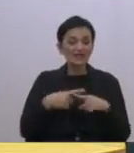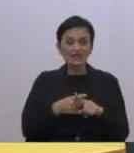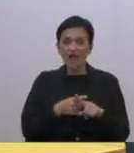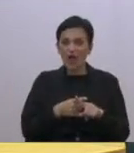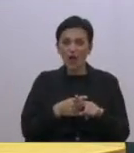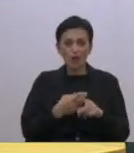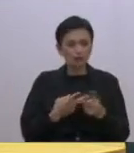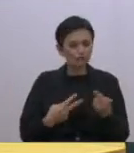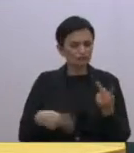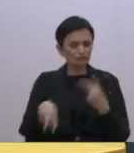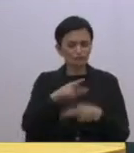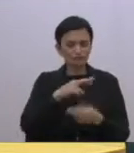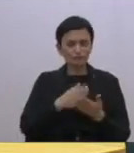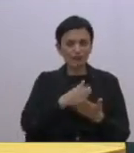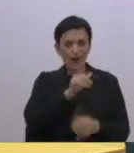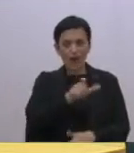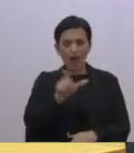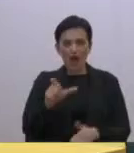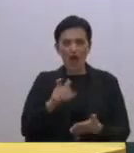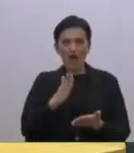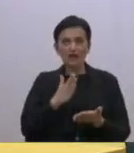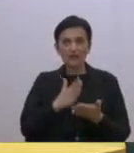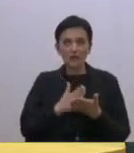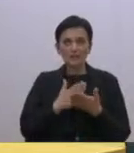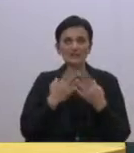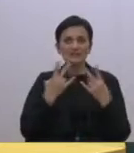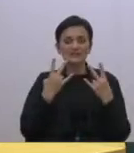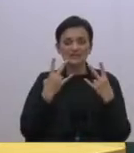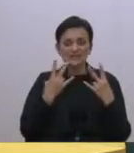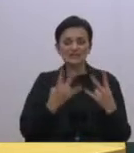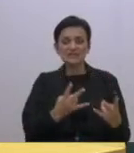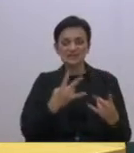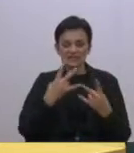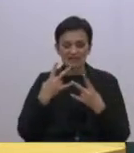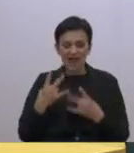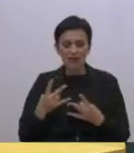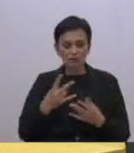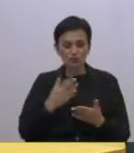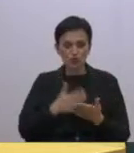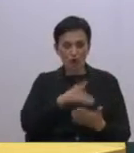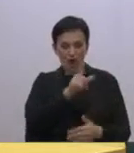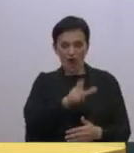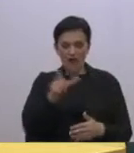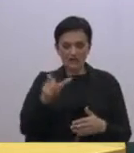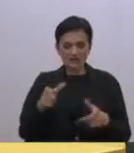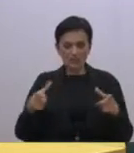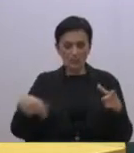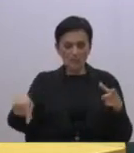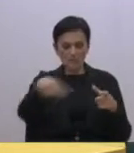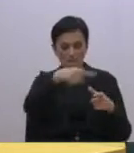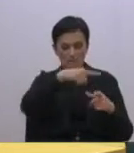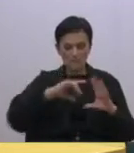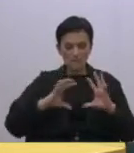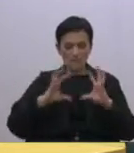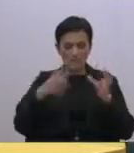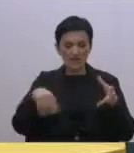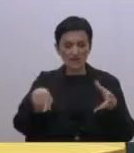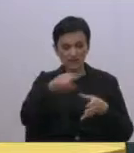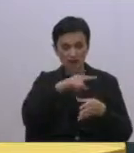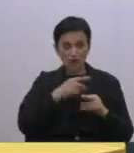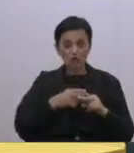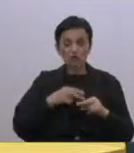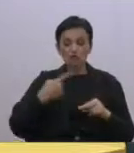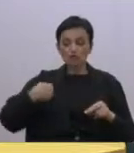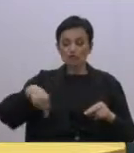რომ ადამიანები ვართ საზიანო არსებები პლანეტისთვის, გესმით? და იმიტომ სანსაზიანო არსებები ვართ პლანეტისთვის